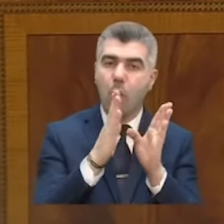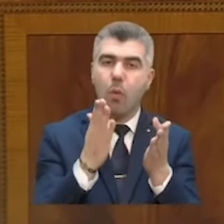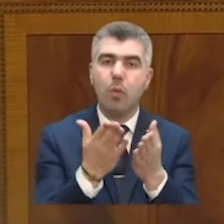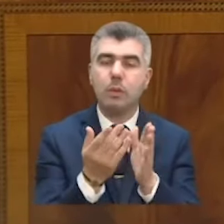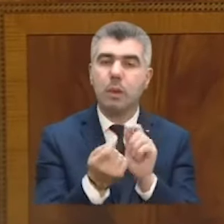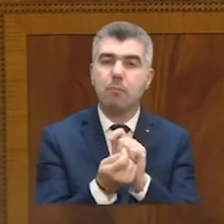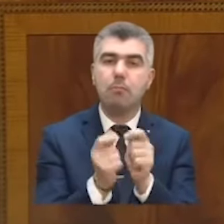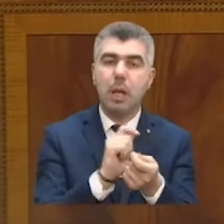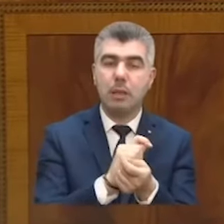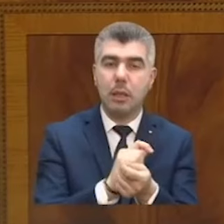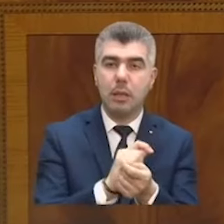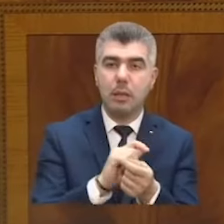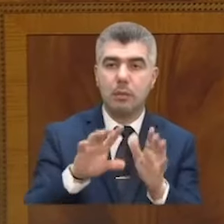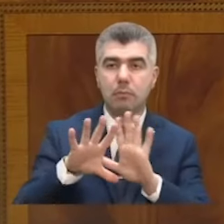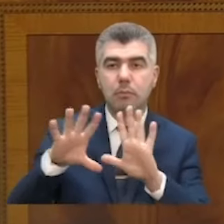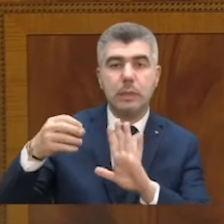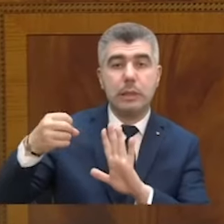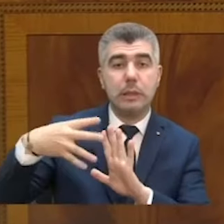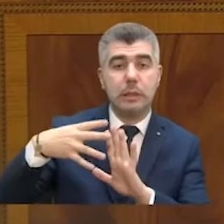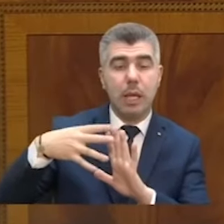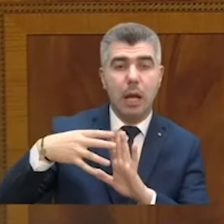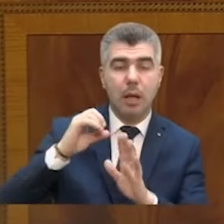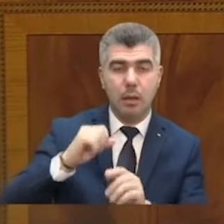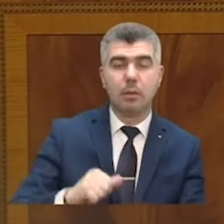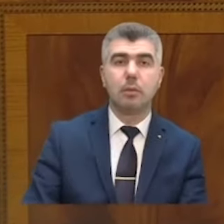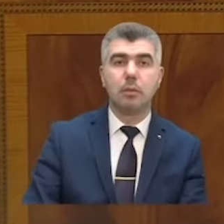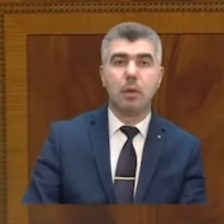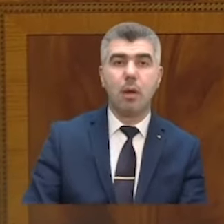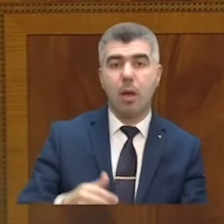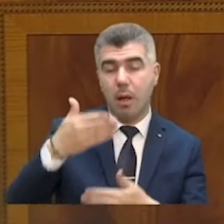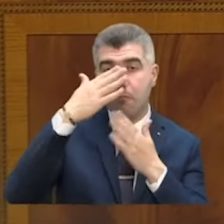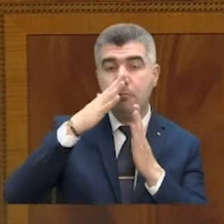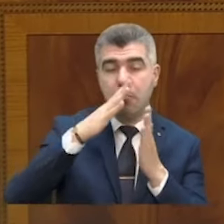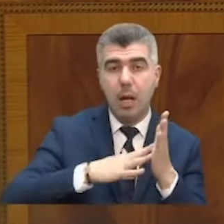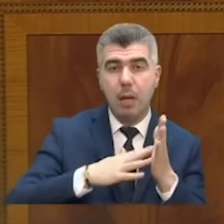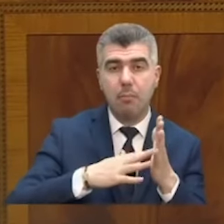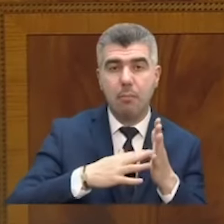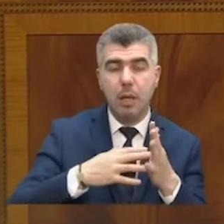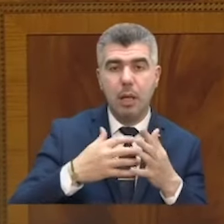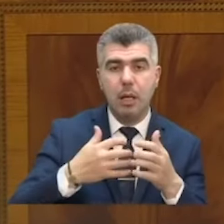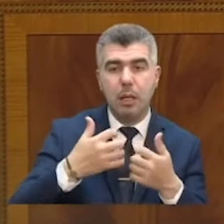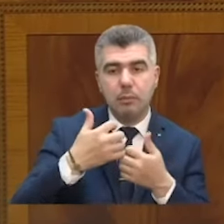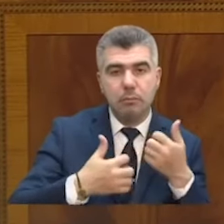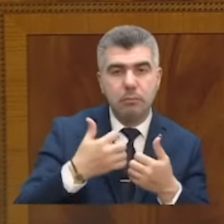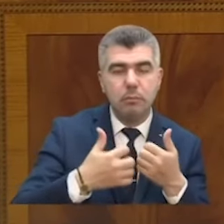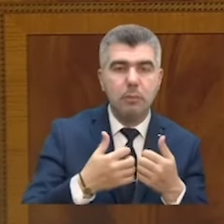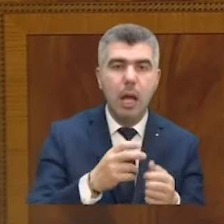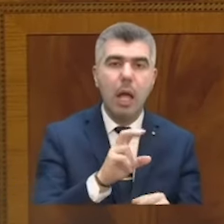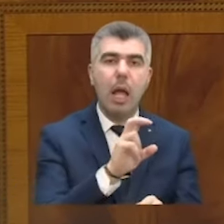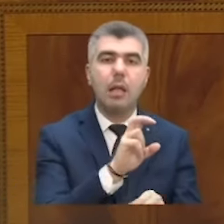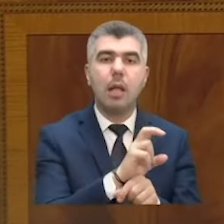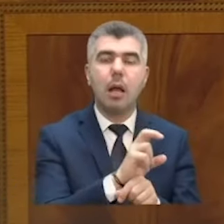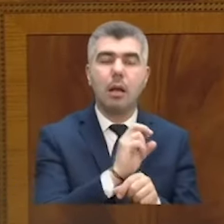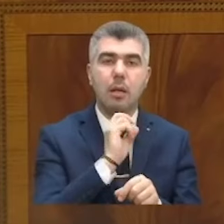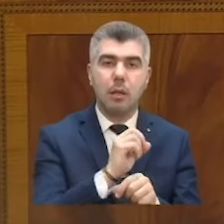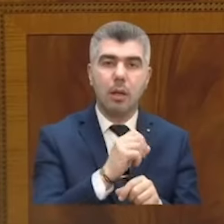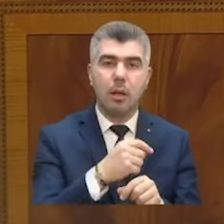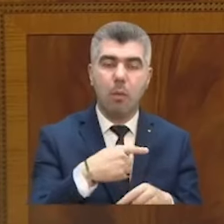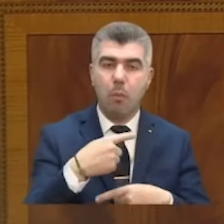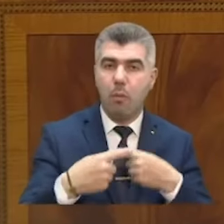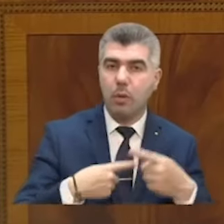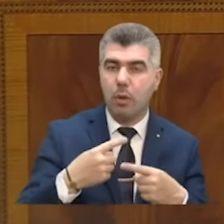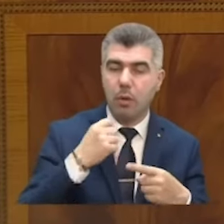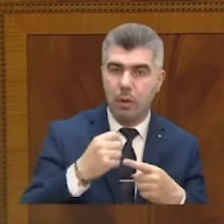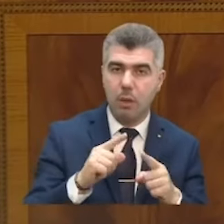قطاع الطاقة والتسريع بتنزيل عرض المغرب للهيدروجين الأخضر، ومن خلال تعبئة الأوعية